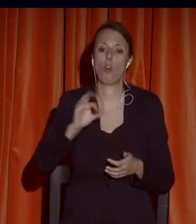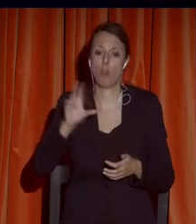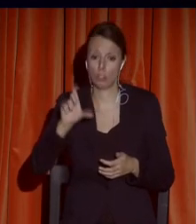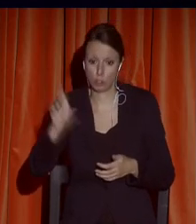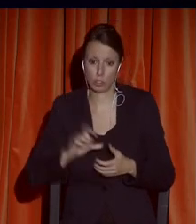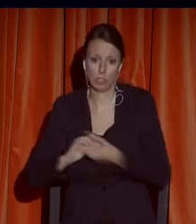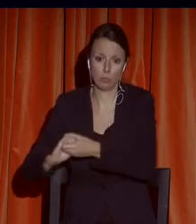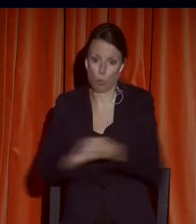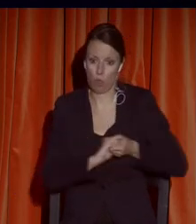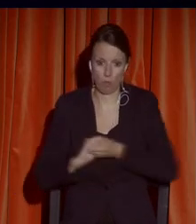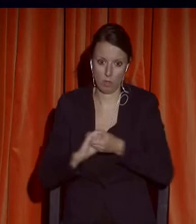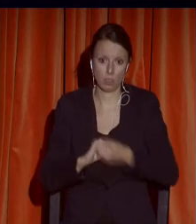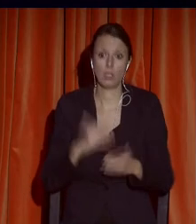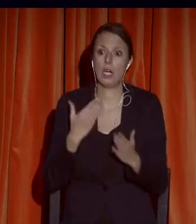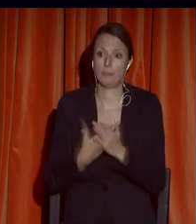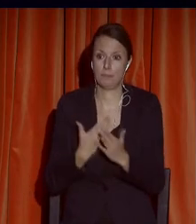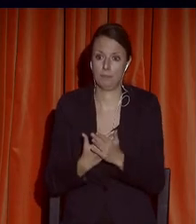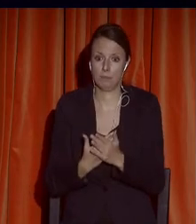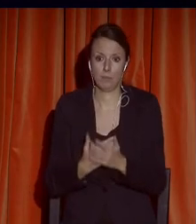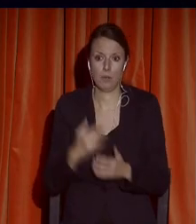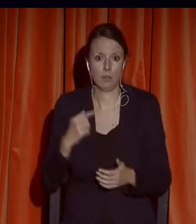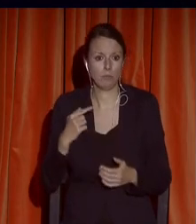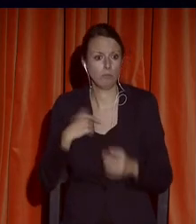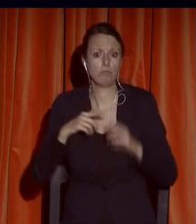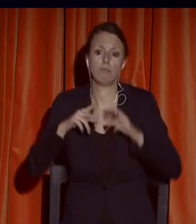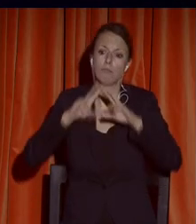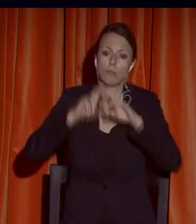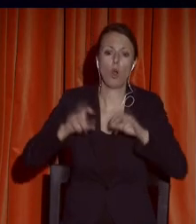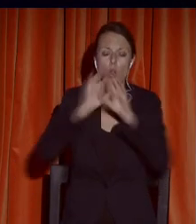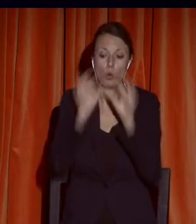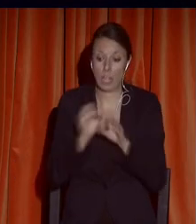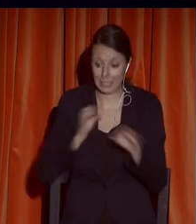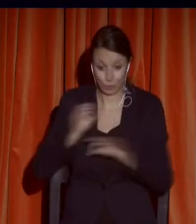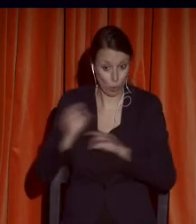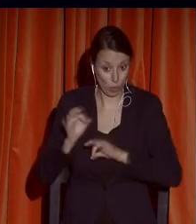dlatego, że jak sobie tak popatrzymy na badania historyczne,